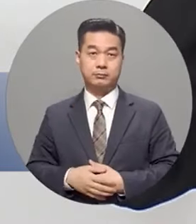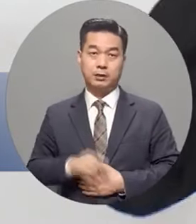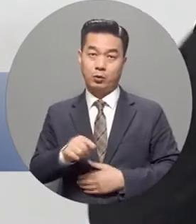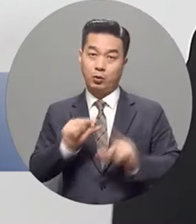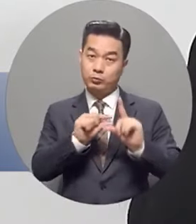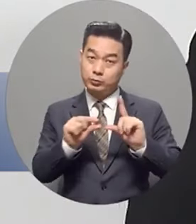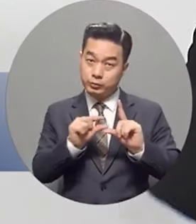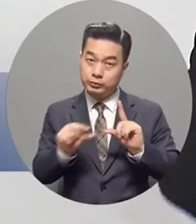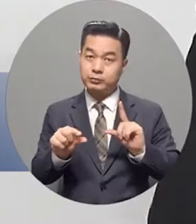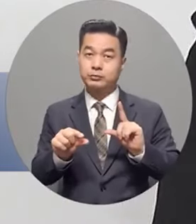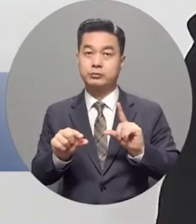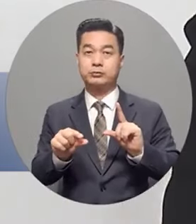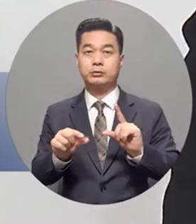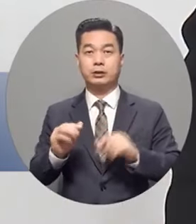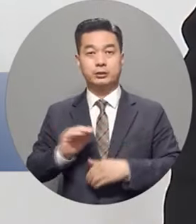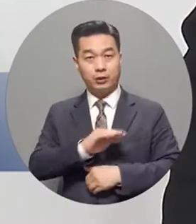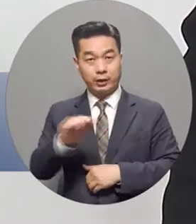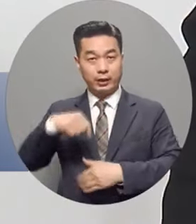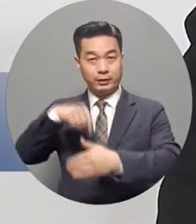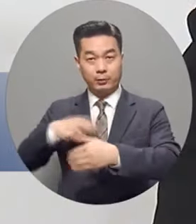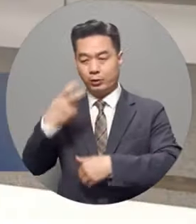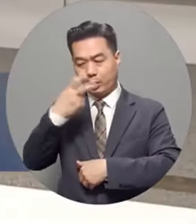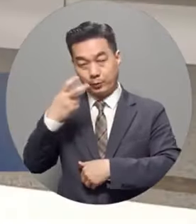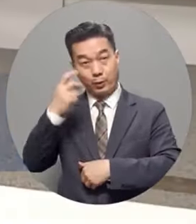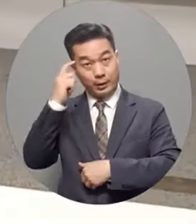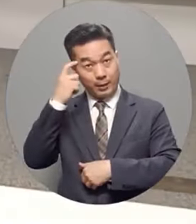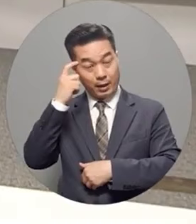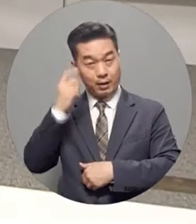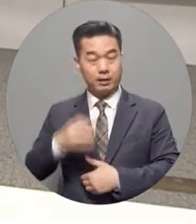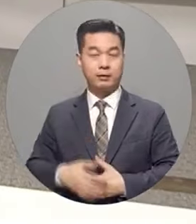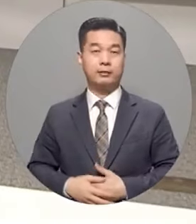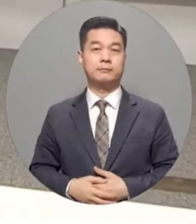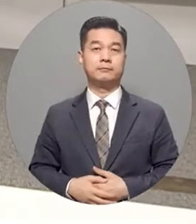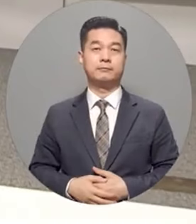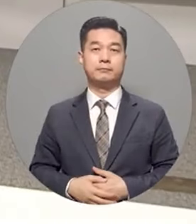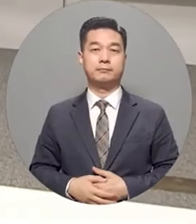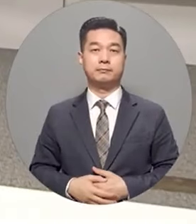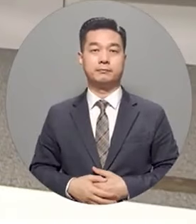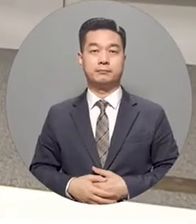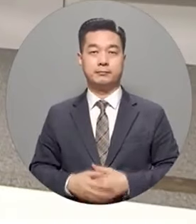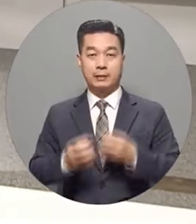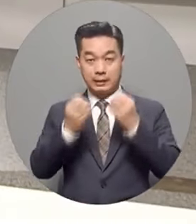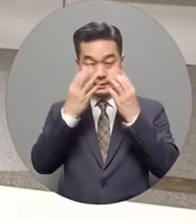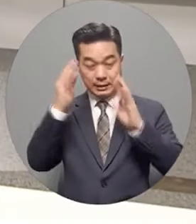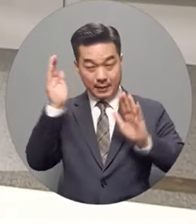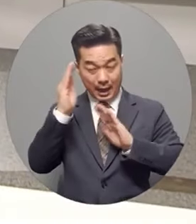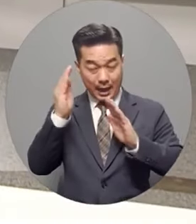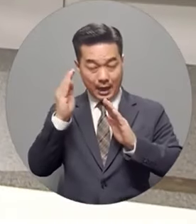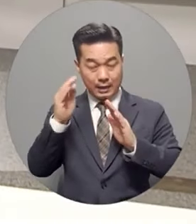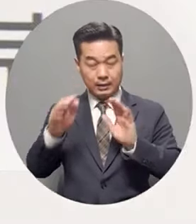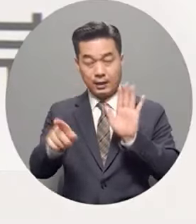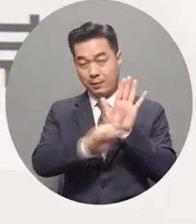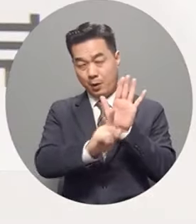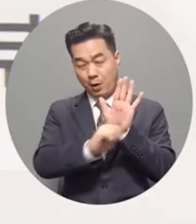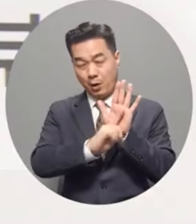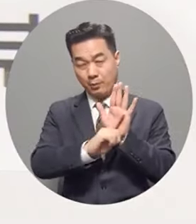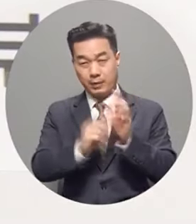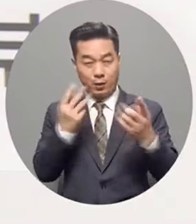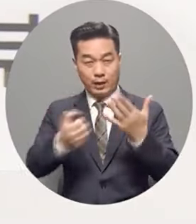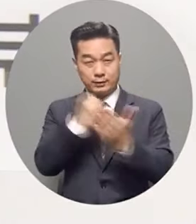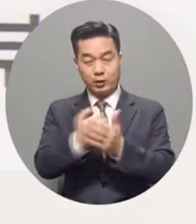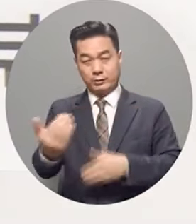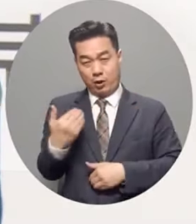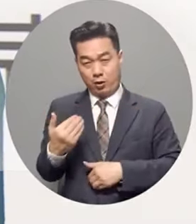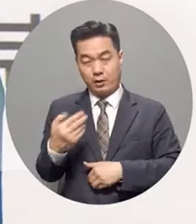부분에 대해서도 저희가 내부 검토를 하겠습니다. 신입생 모집 요강을 확정하기 전까지 2천 명 지원을 변경하는